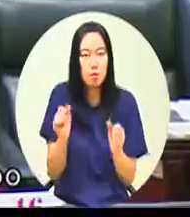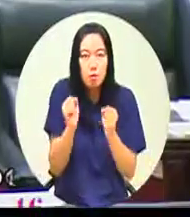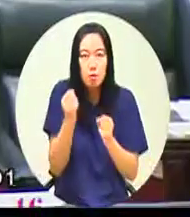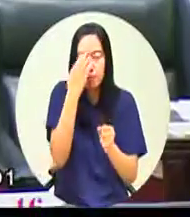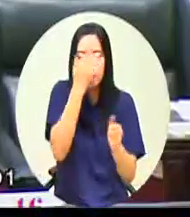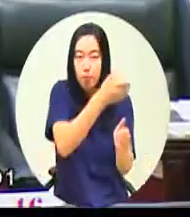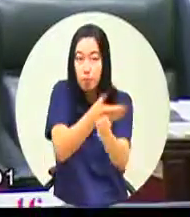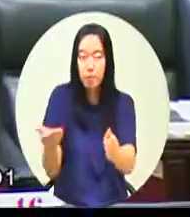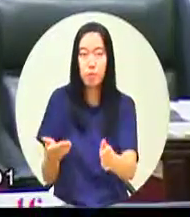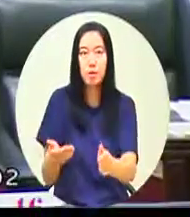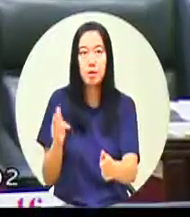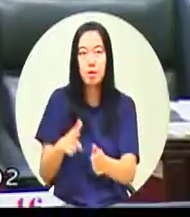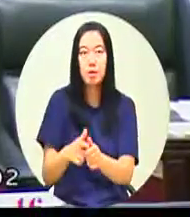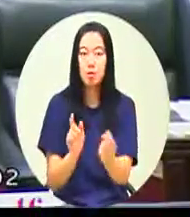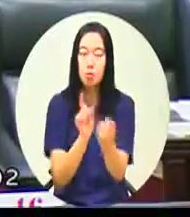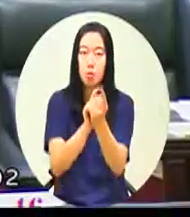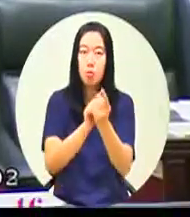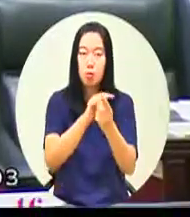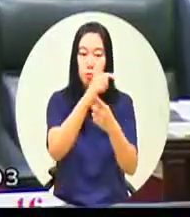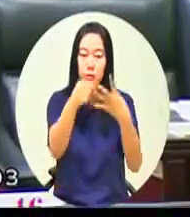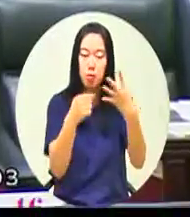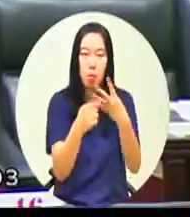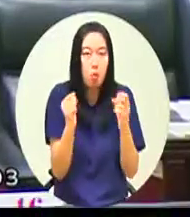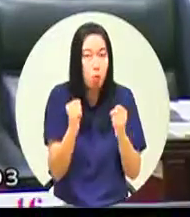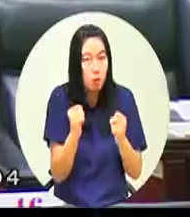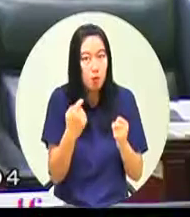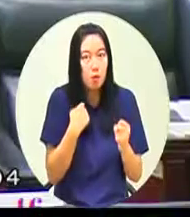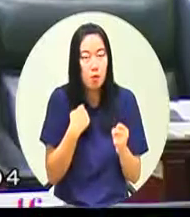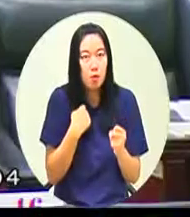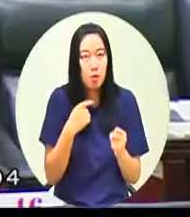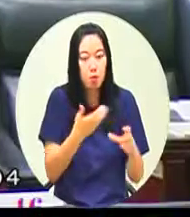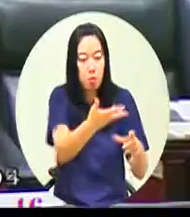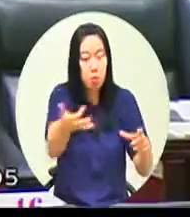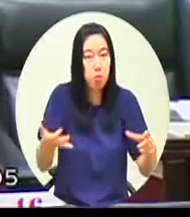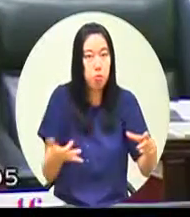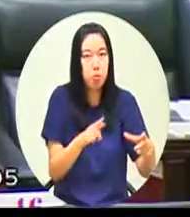阵哦，寒一个寒天人，啊，温啊足惊